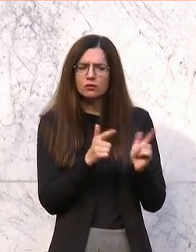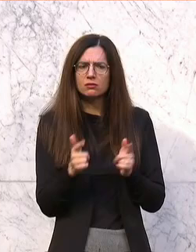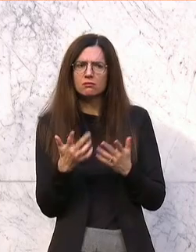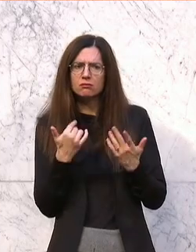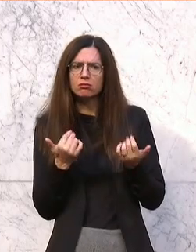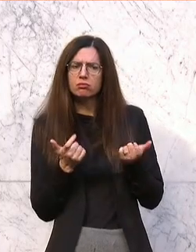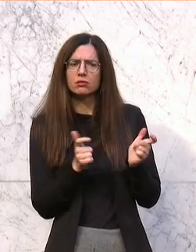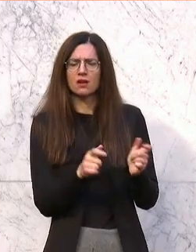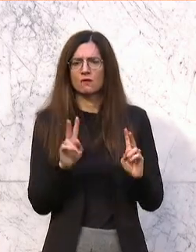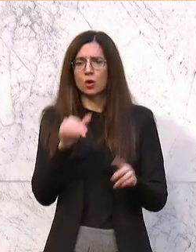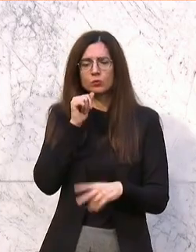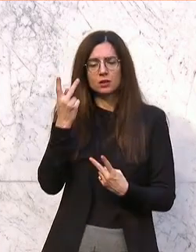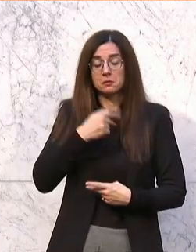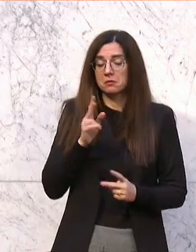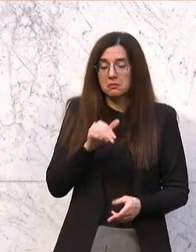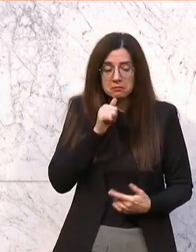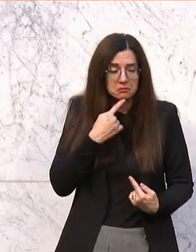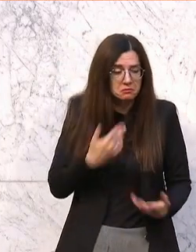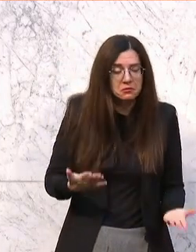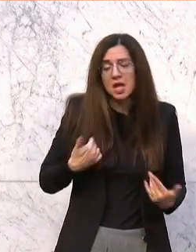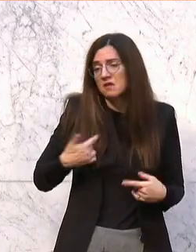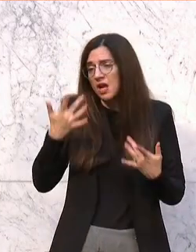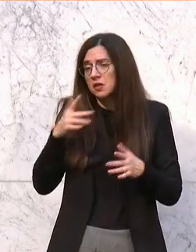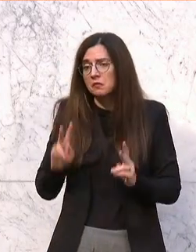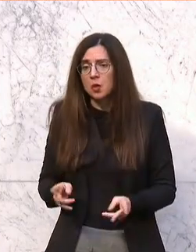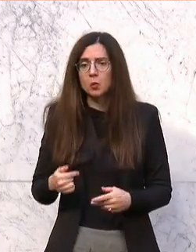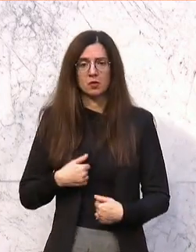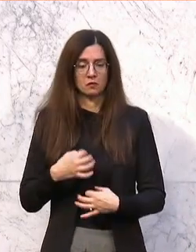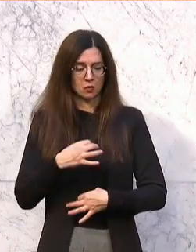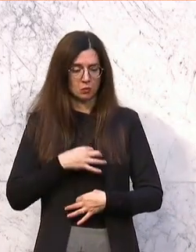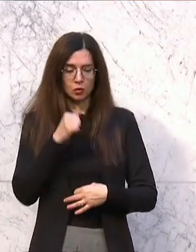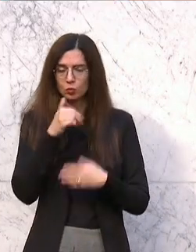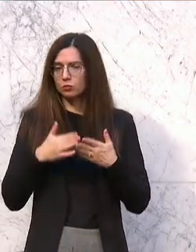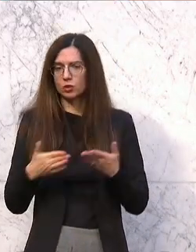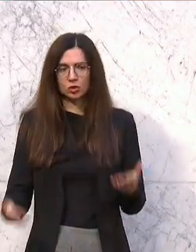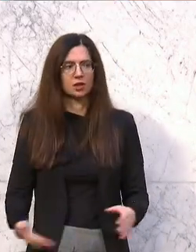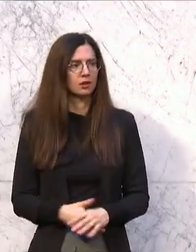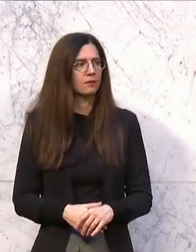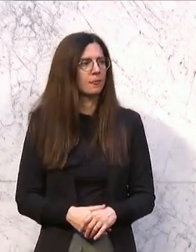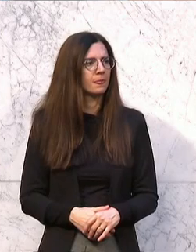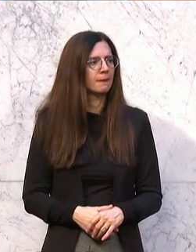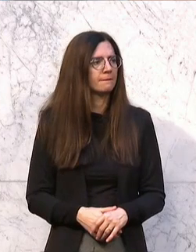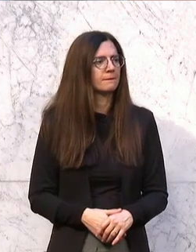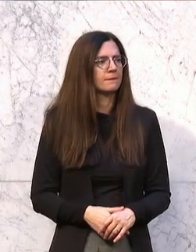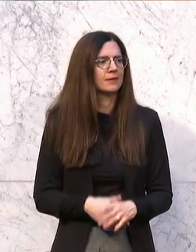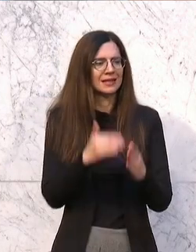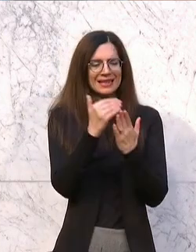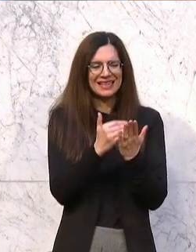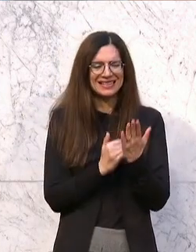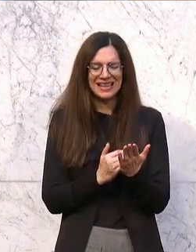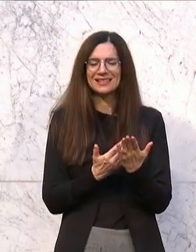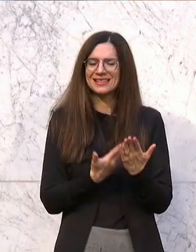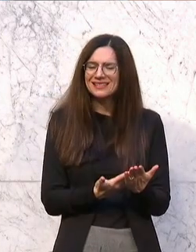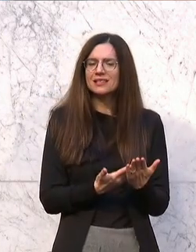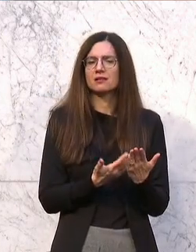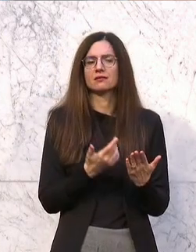zustimmt, kann ich nichts machen, will ich nicht ergründen. Es ist mir einfach nur schade. Dieses Gesetz,